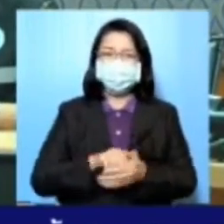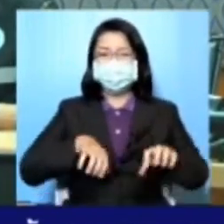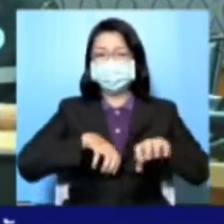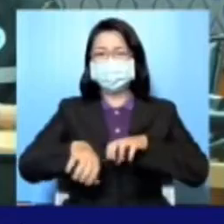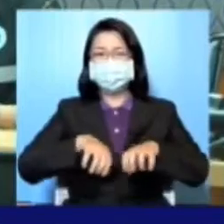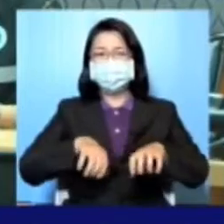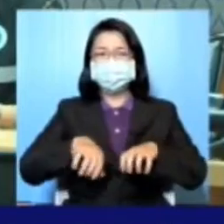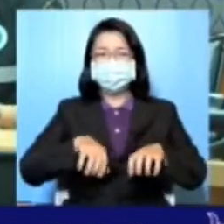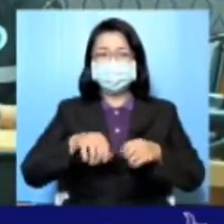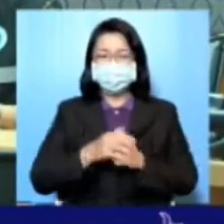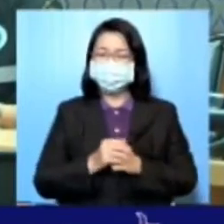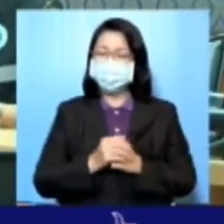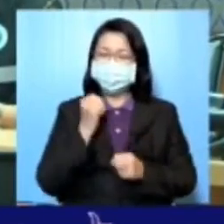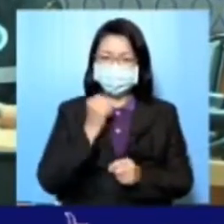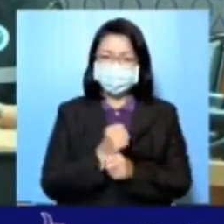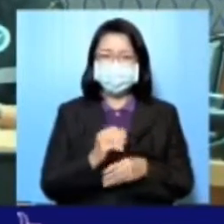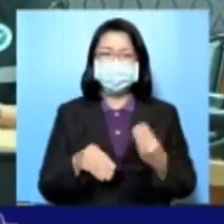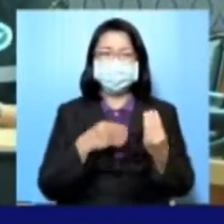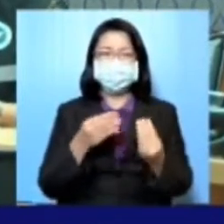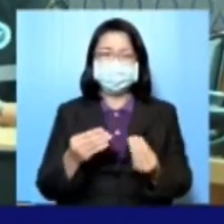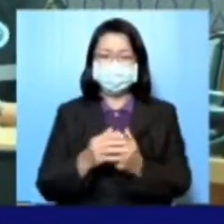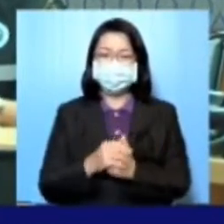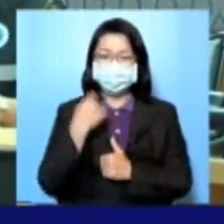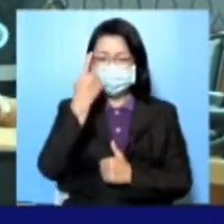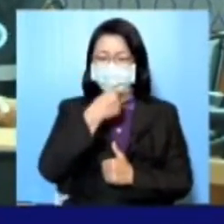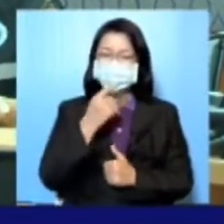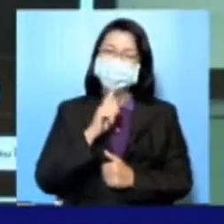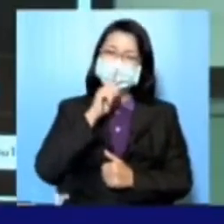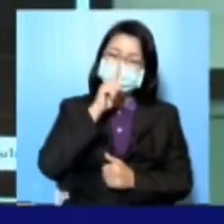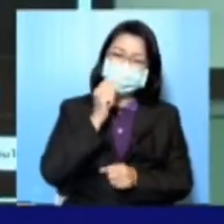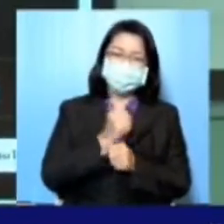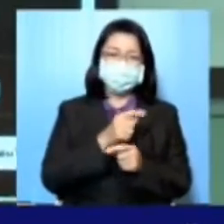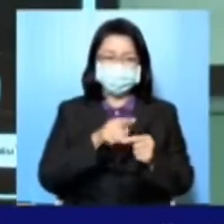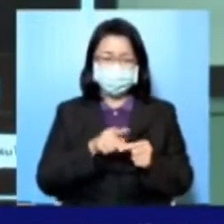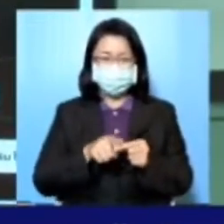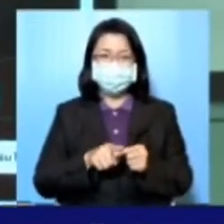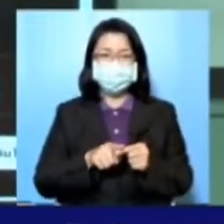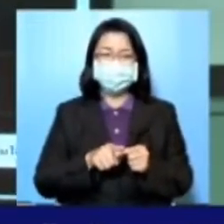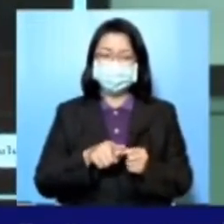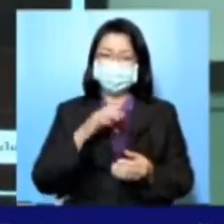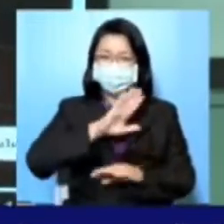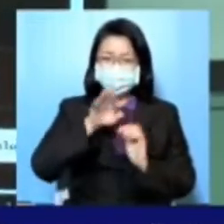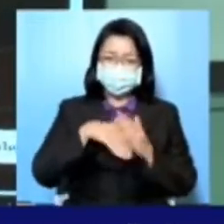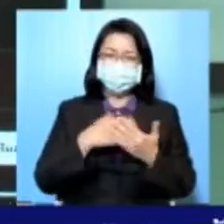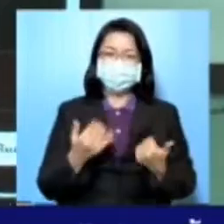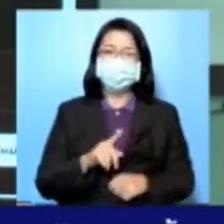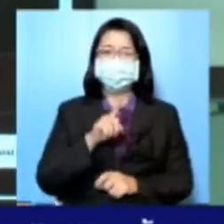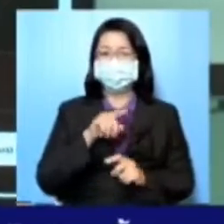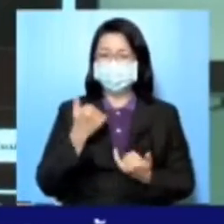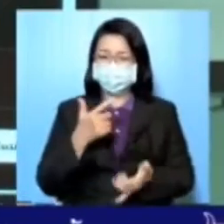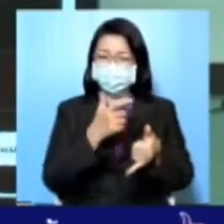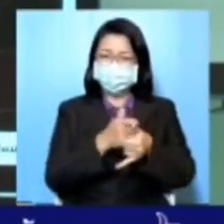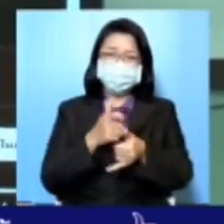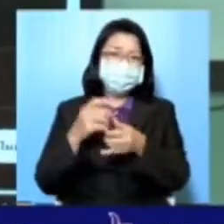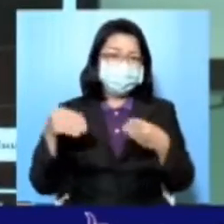รีแถลงถึงการบริการจัดการของวัคซีนจังหวัดลพบุรีด้วยอีกทางนึงนะครับว่าทางจังหวัดเนี่ยได้ฉีดวัคซีนให้กับประชา